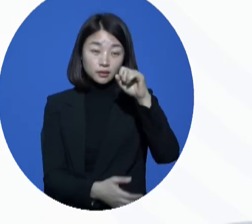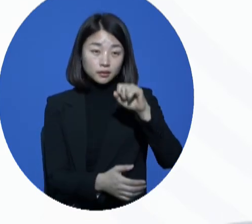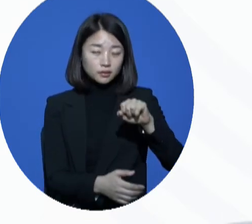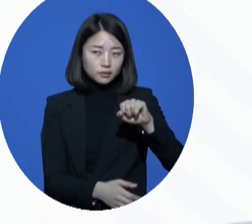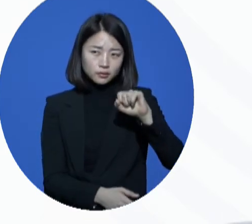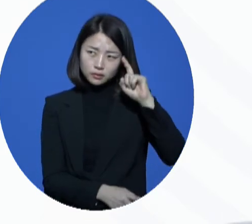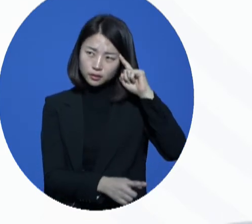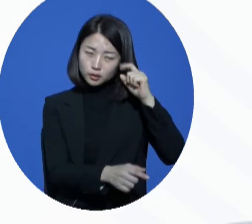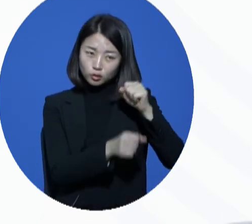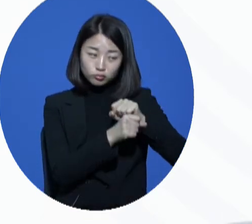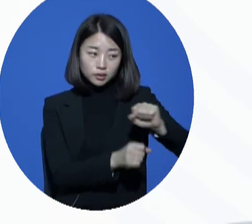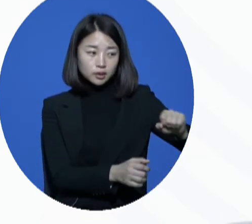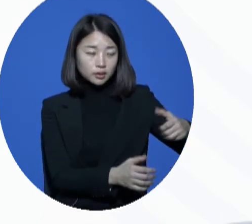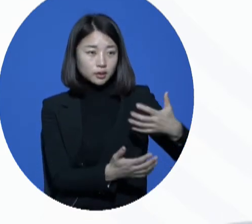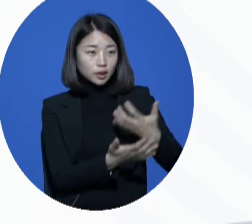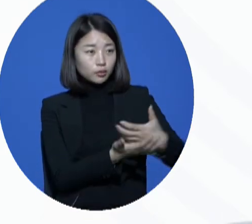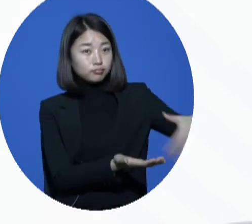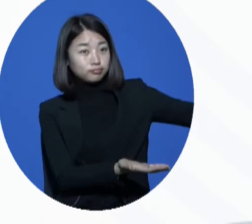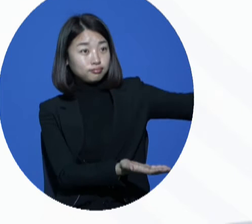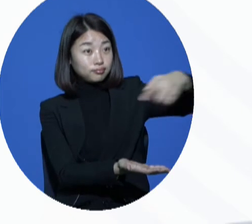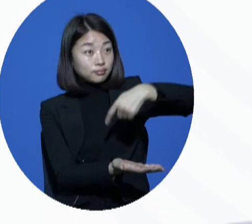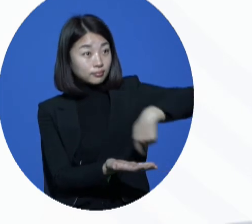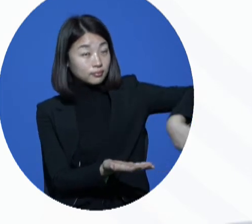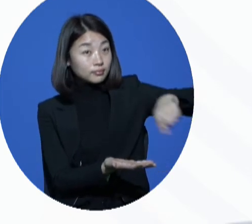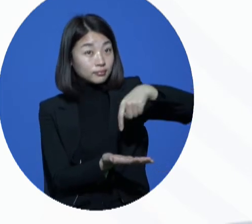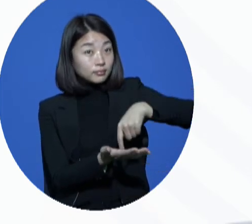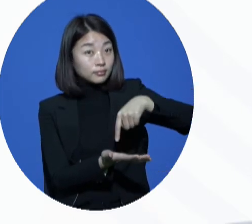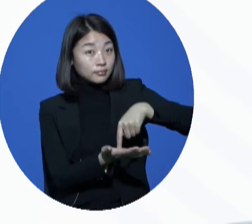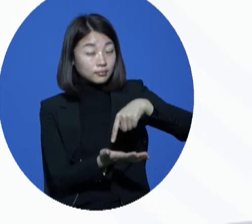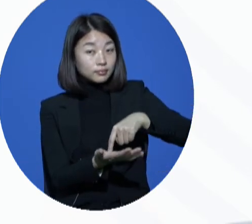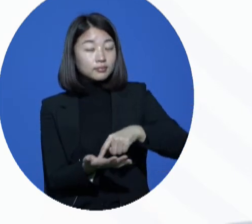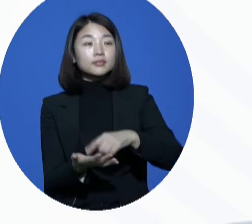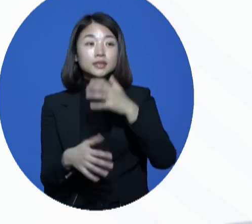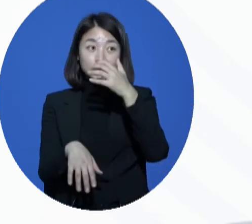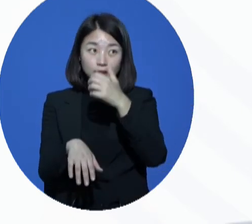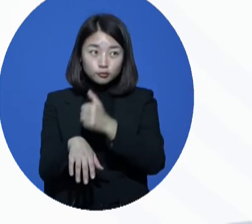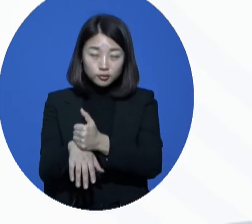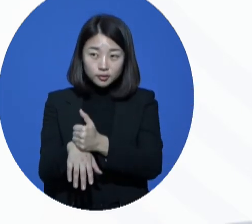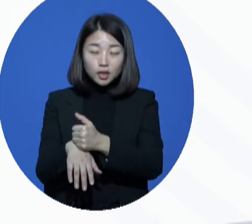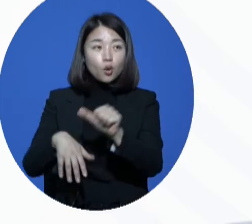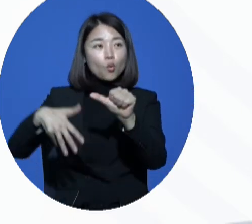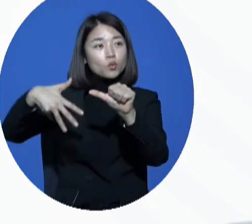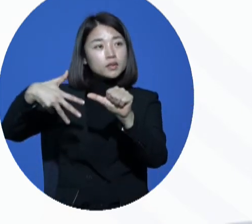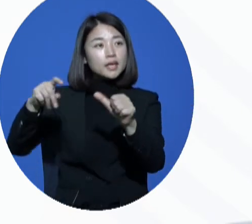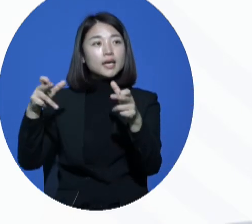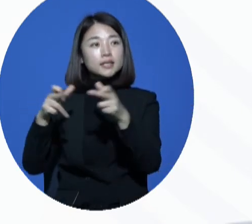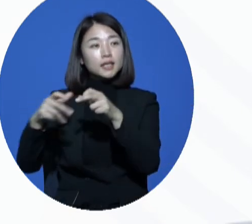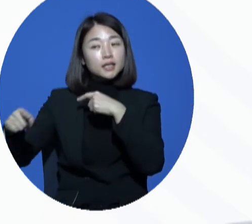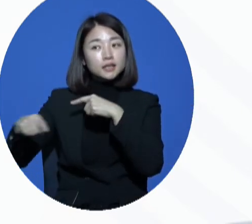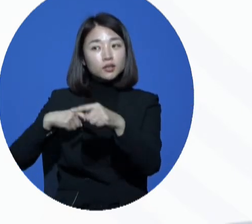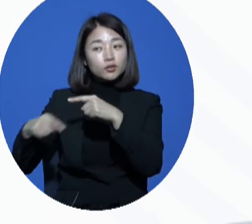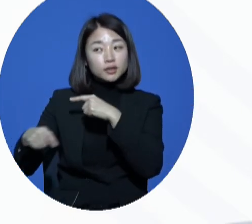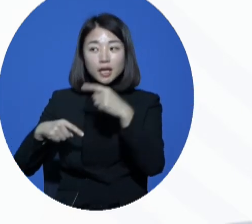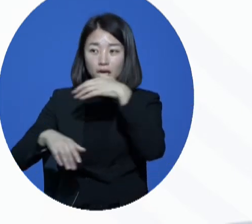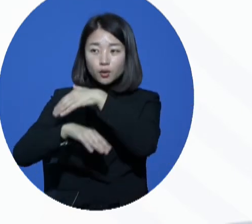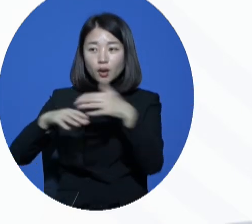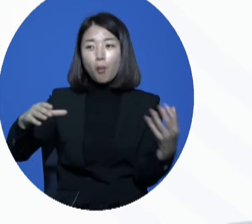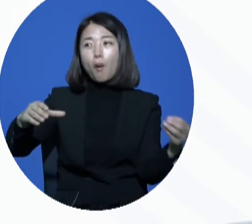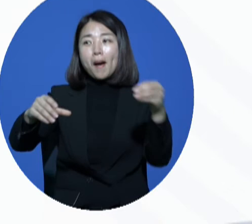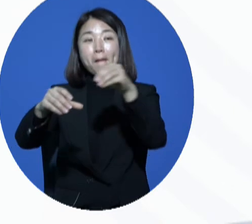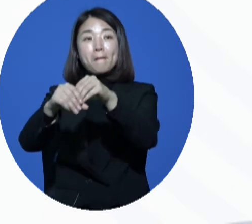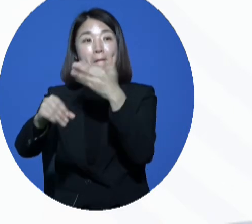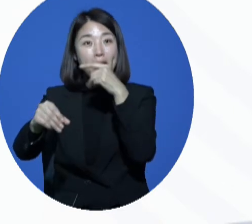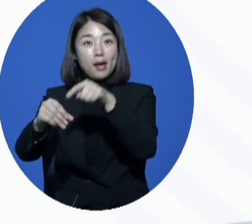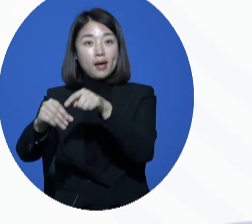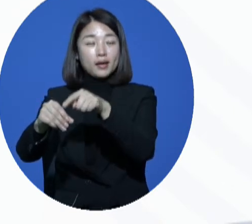국가 차원에서 나름은 제5차 장애인 정책 종합계획에 탈시설 주거지원 강화 등의 내용이 담기기도 했고요.